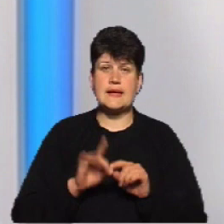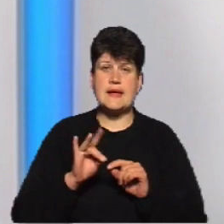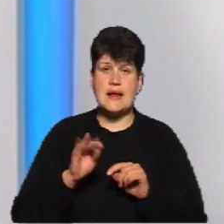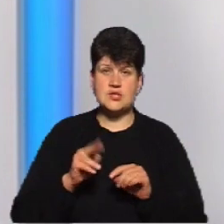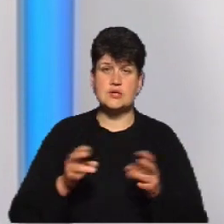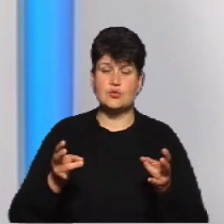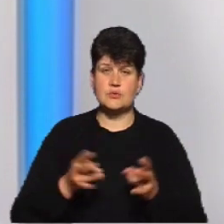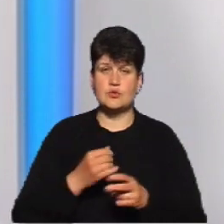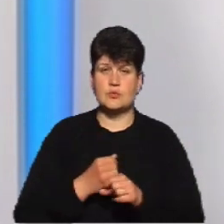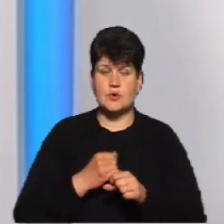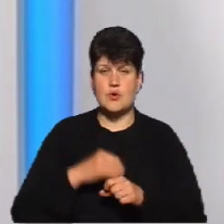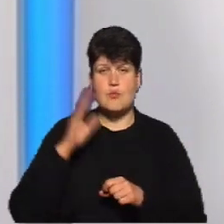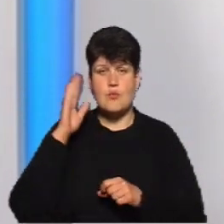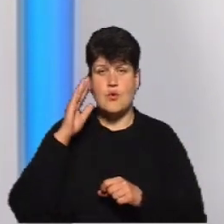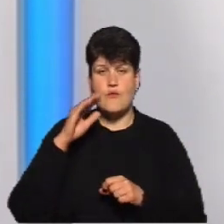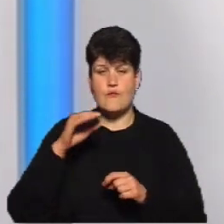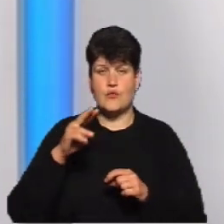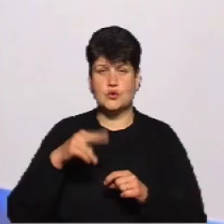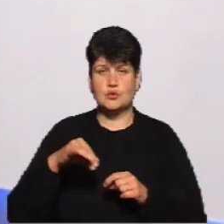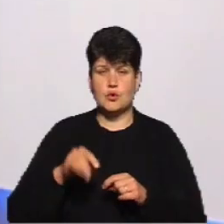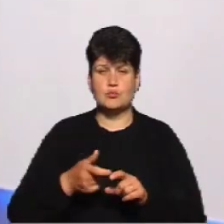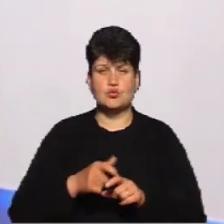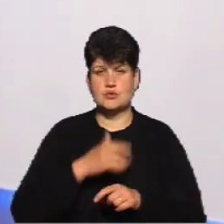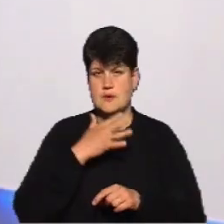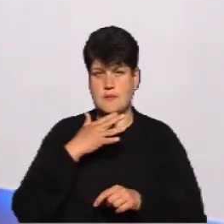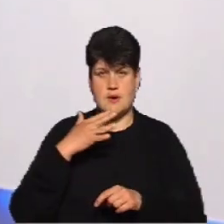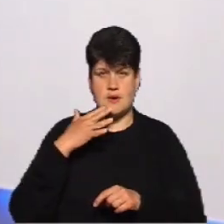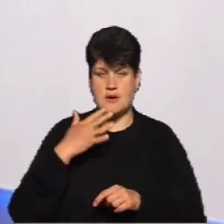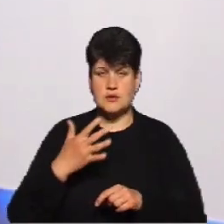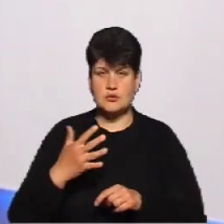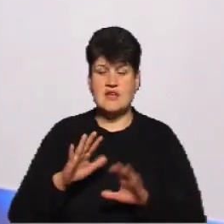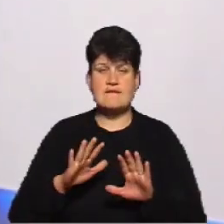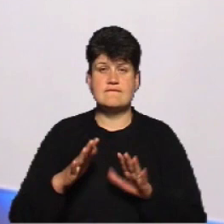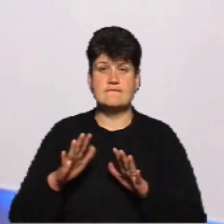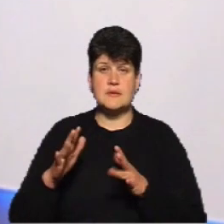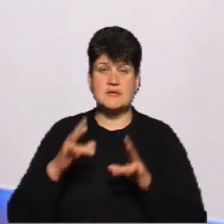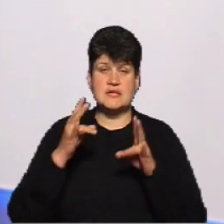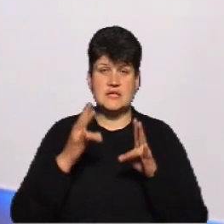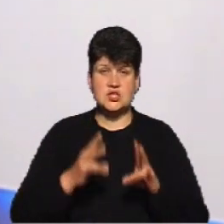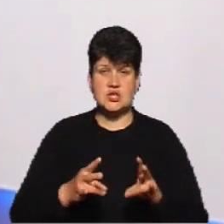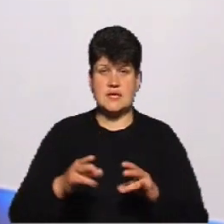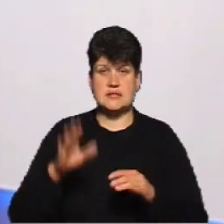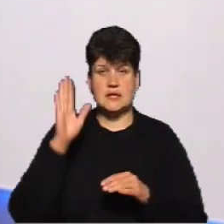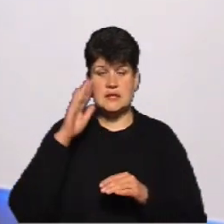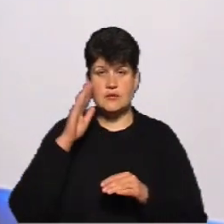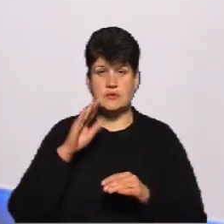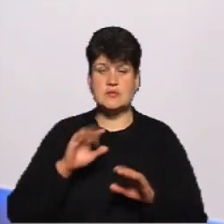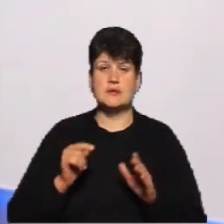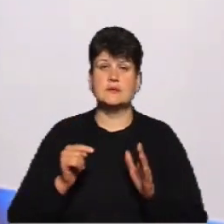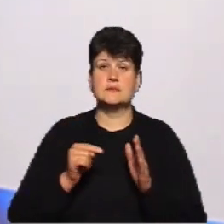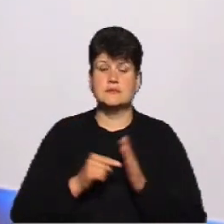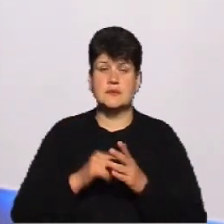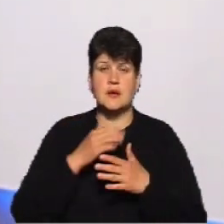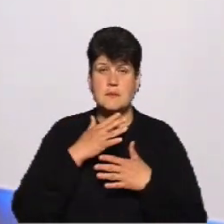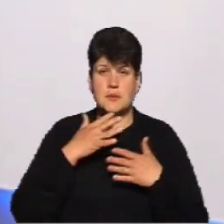водойм дійсно на Тернопільщині дуже багато. Ну і випадків нещасних на воді в нас теж трапляється дуже багато. Власне, якраз хочеться